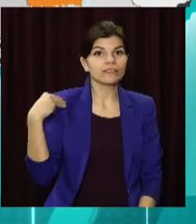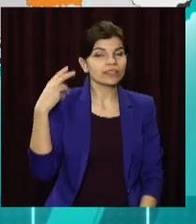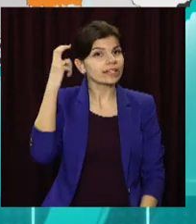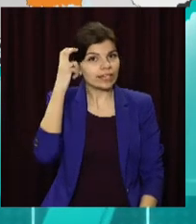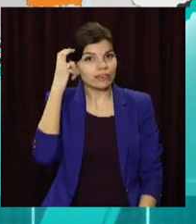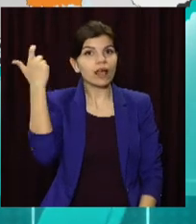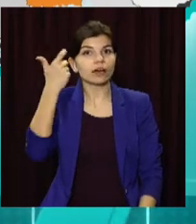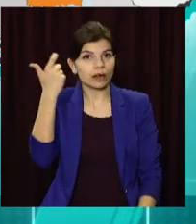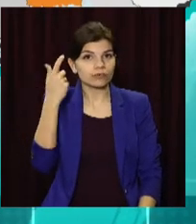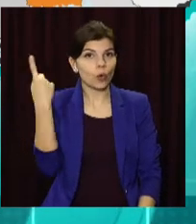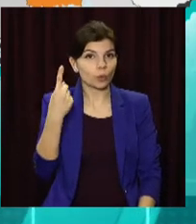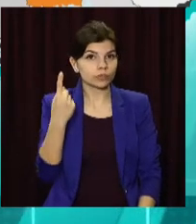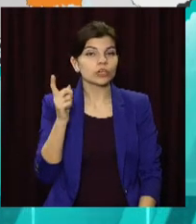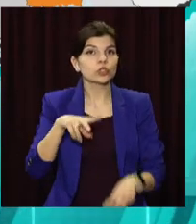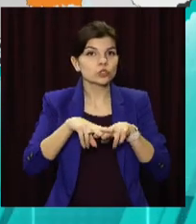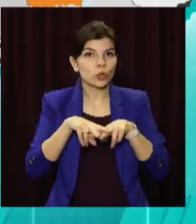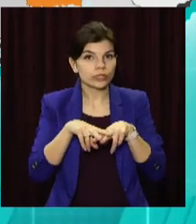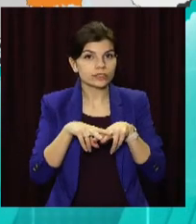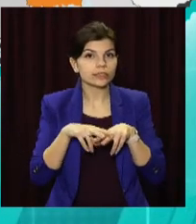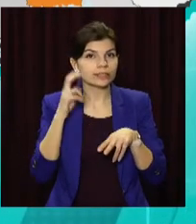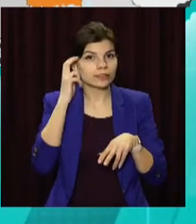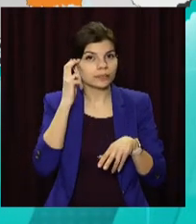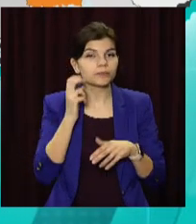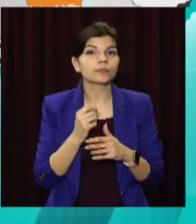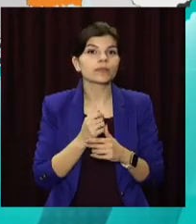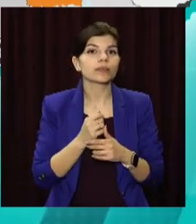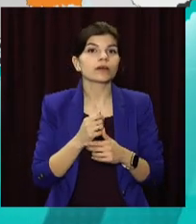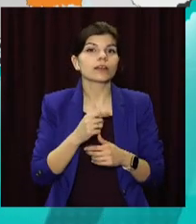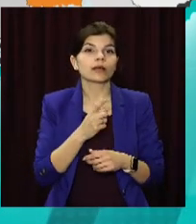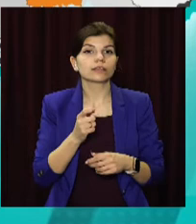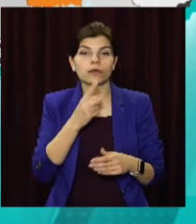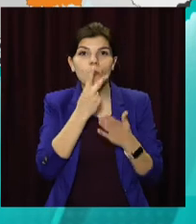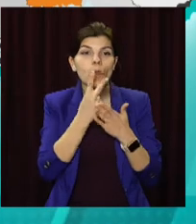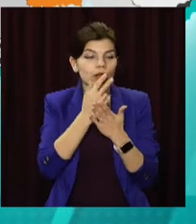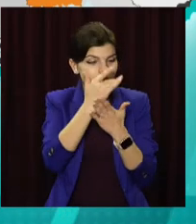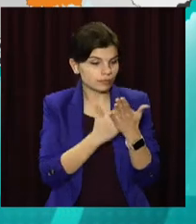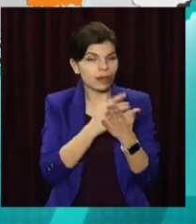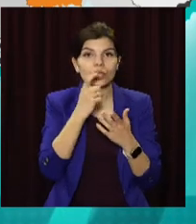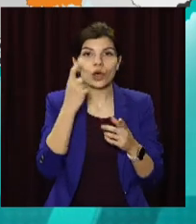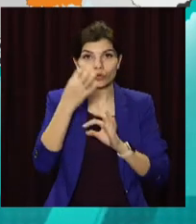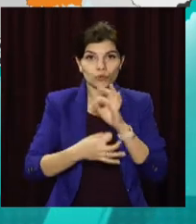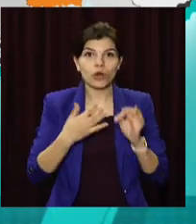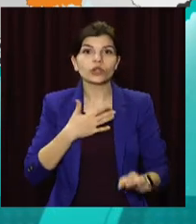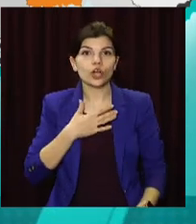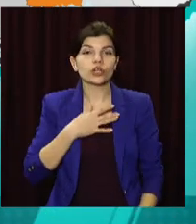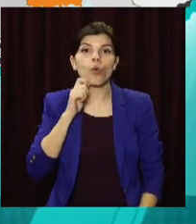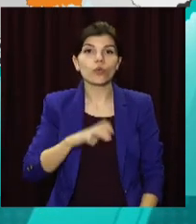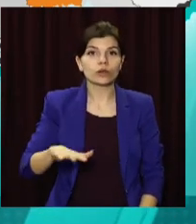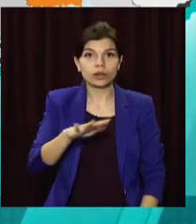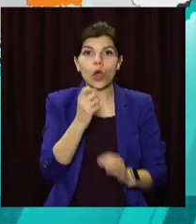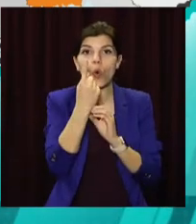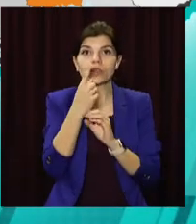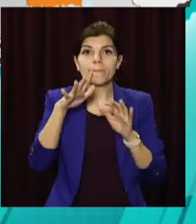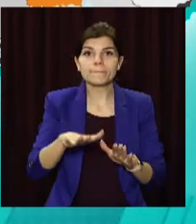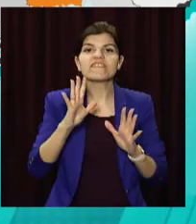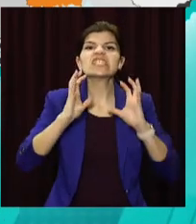Київській, Харківській областях та столиці. Таким чином, за показником захворюваності на добу, наша країна посідає 11-те